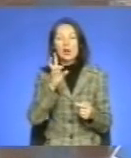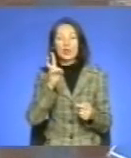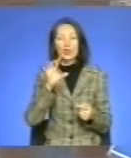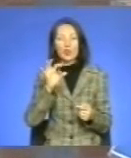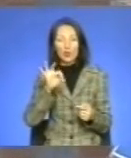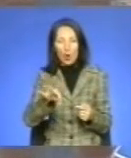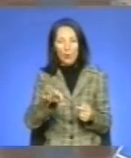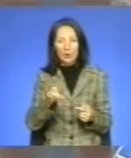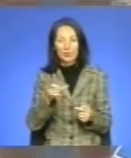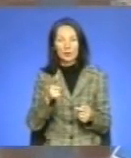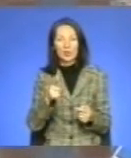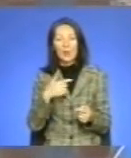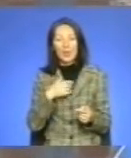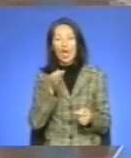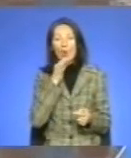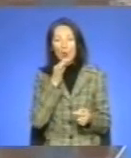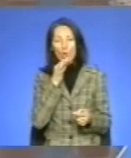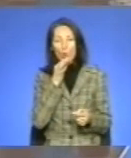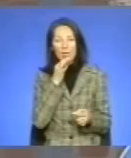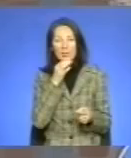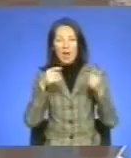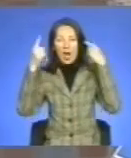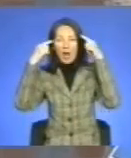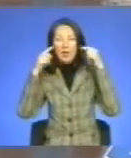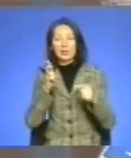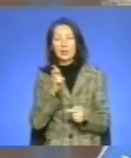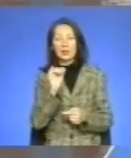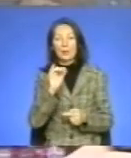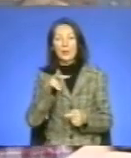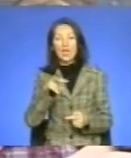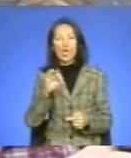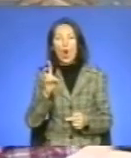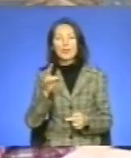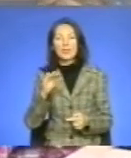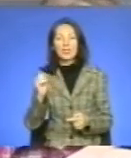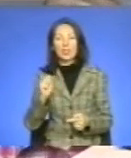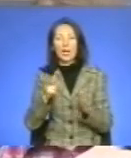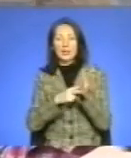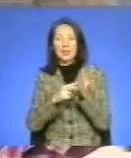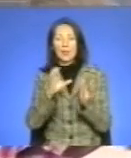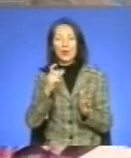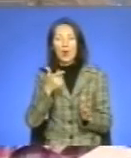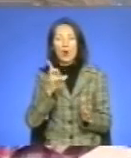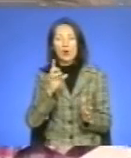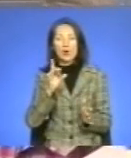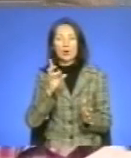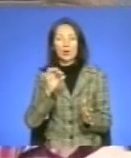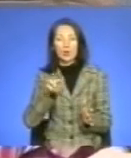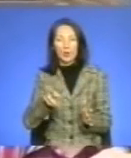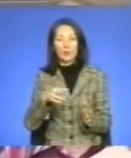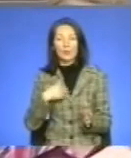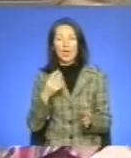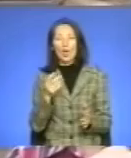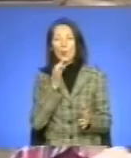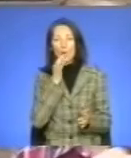що мені дуже подобається казка «Білосніжка і сім гномів». Мені подобаються народні танці, тим, що